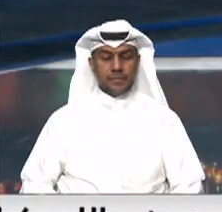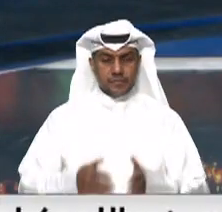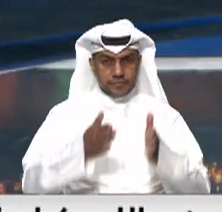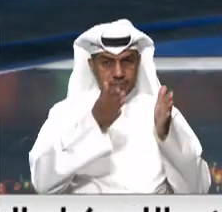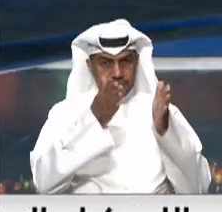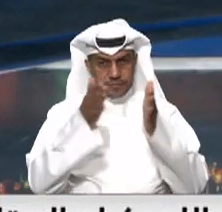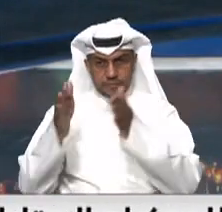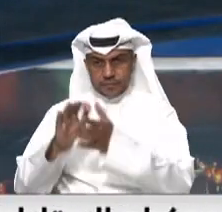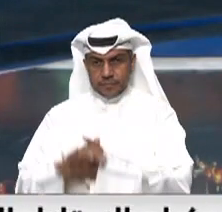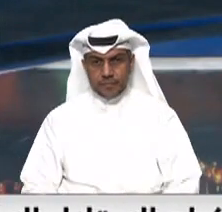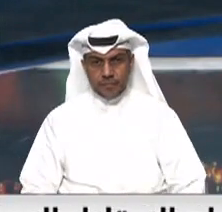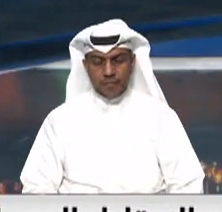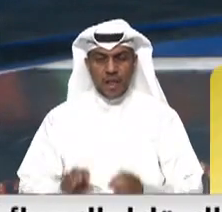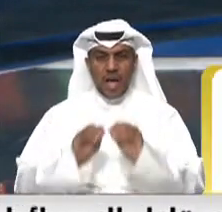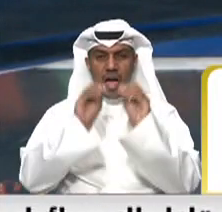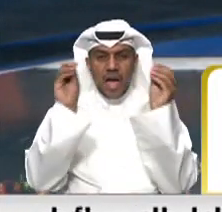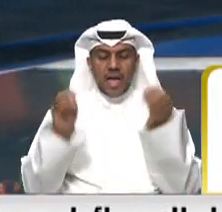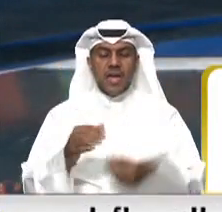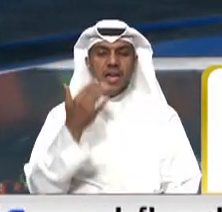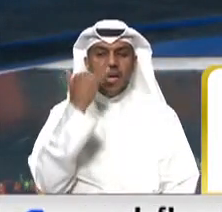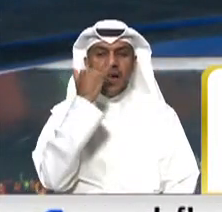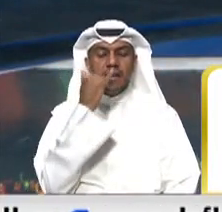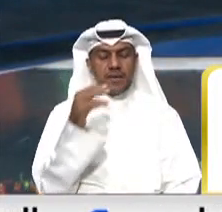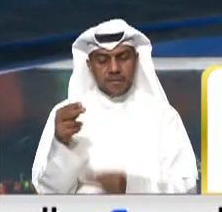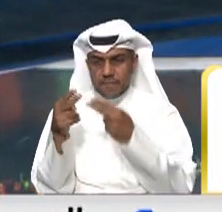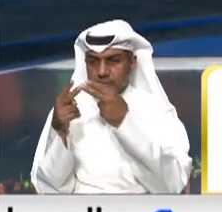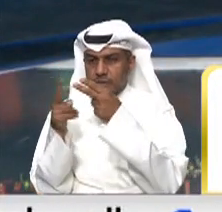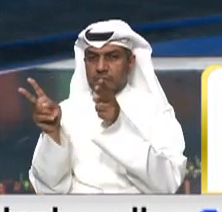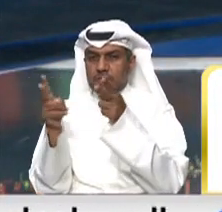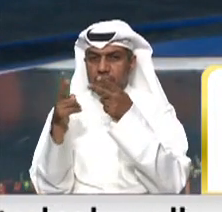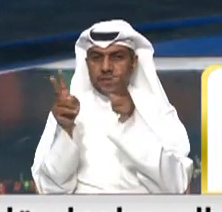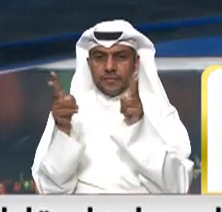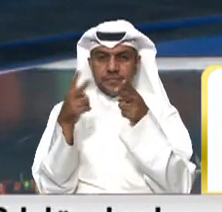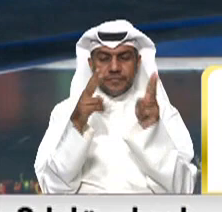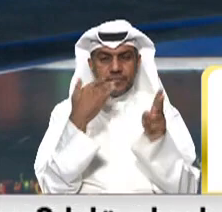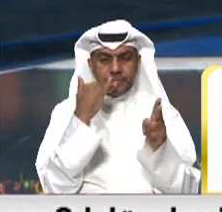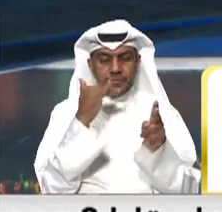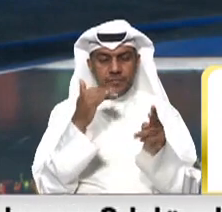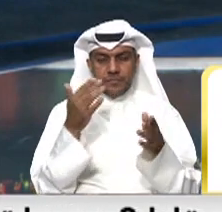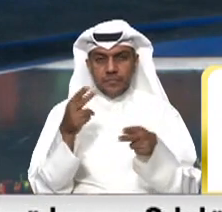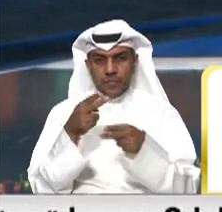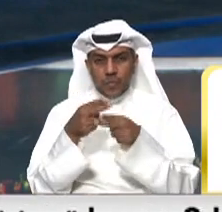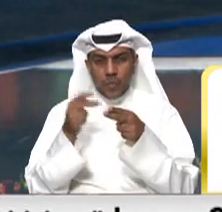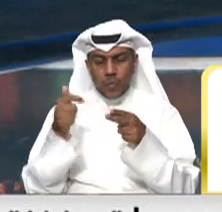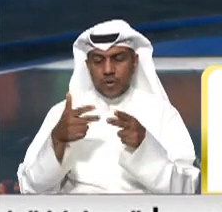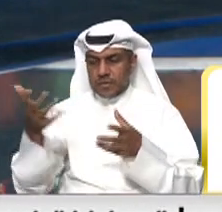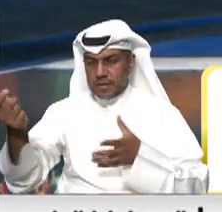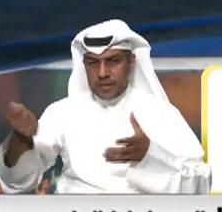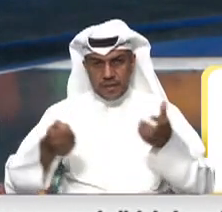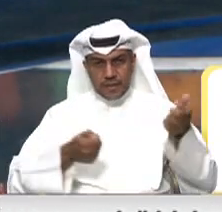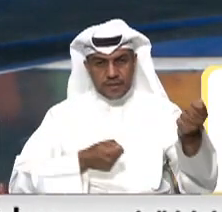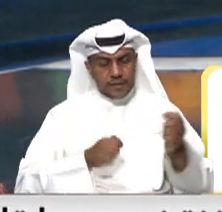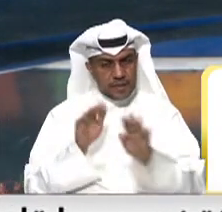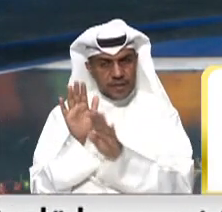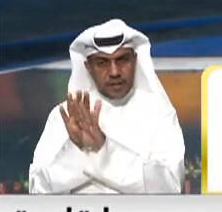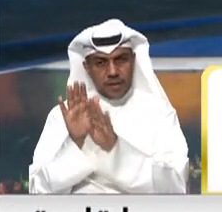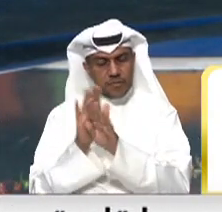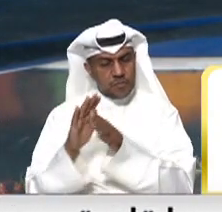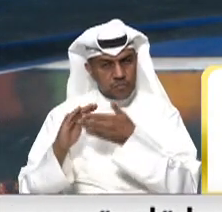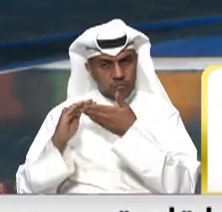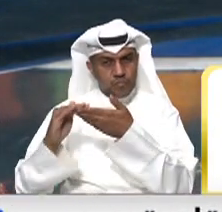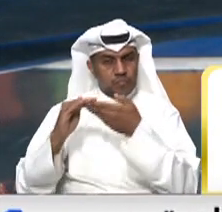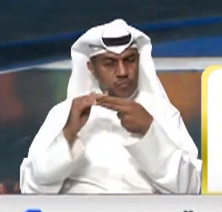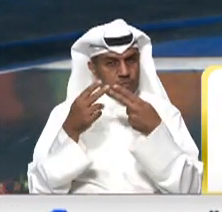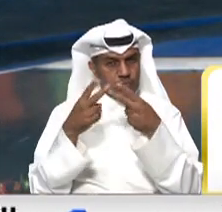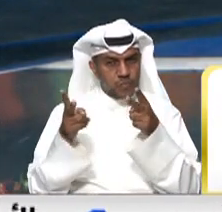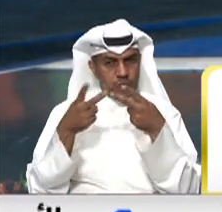تواصل الهيئة العامة للشباب فتح مساحات جديدة أمام الشباب الكويتي لدعمهم في كافة المجالات، وهذه